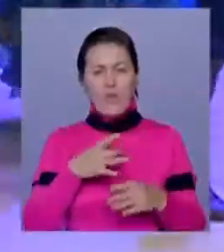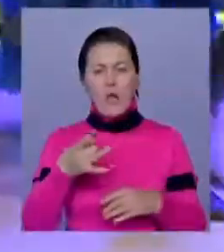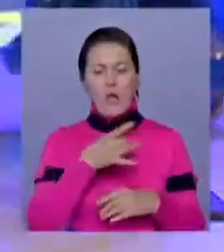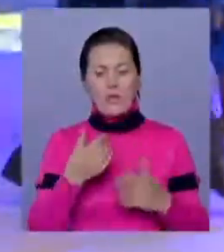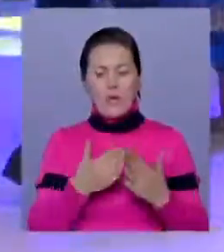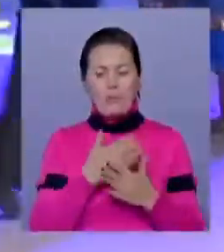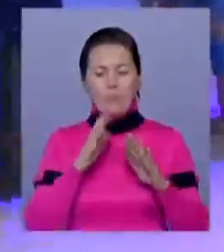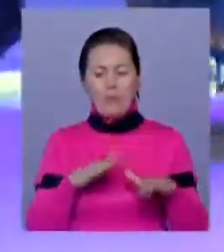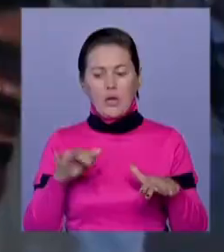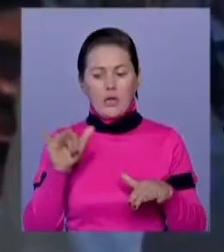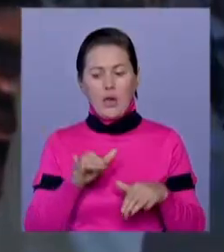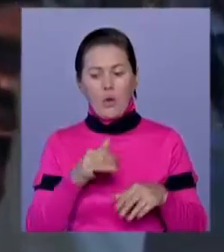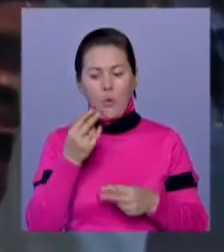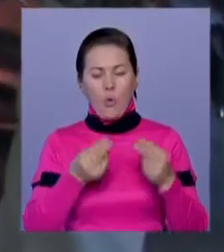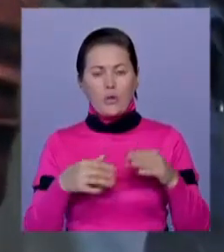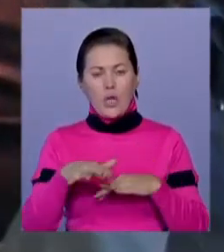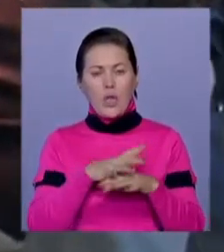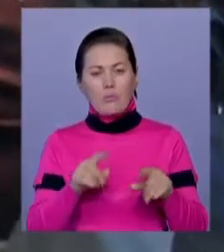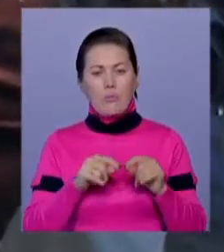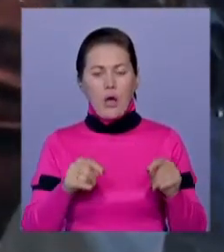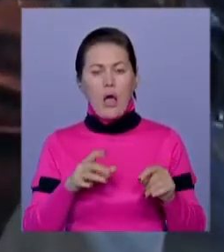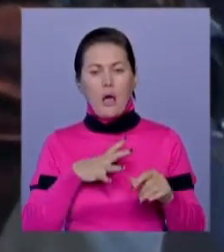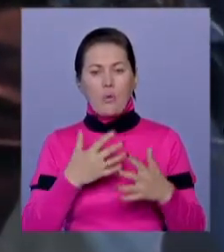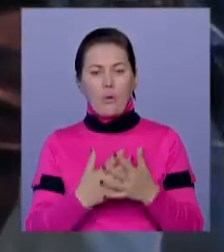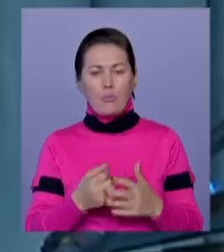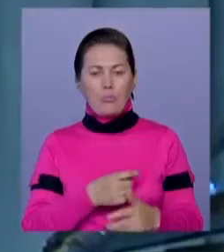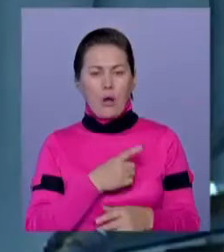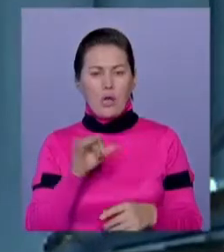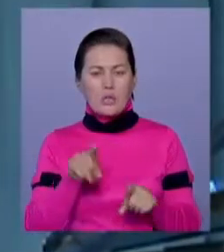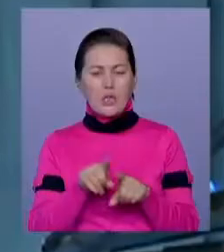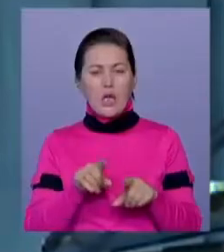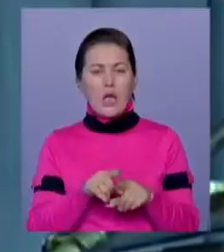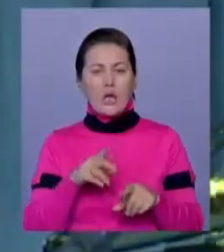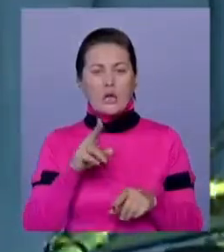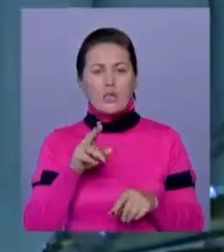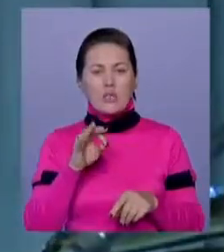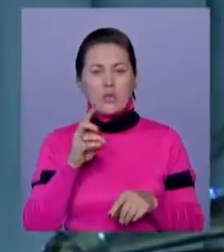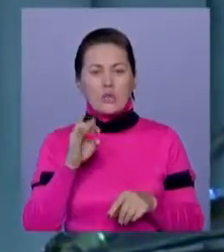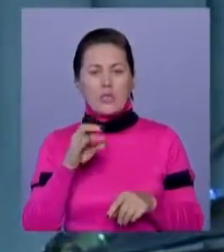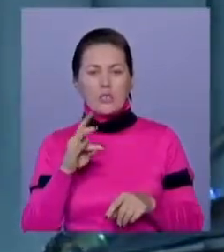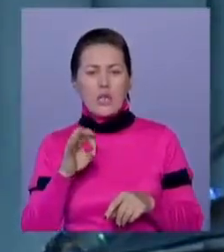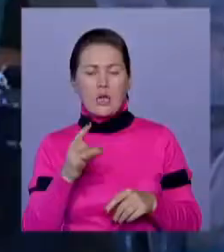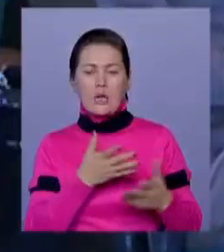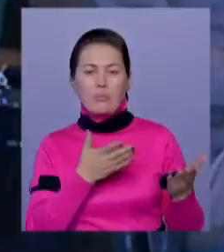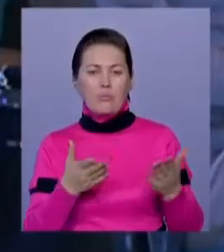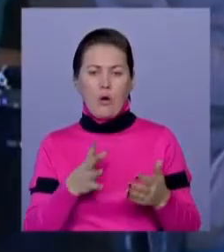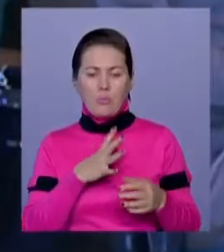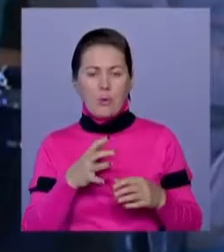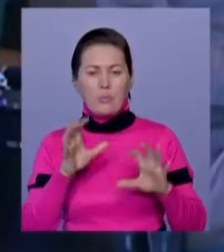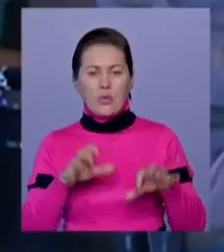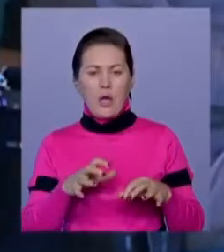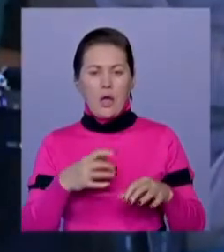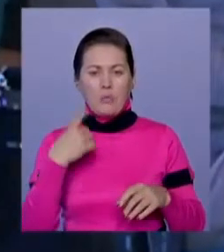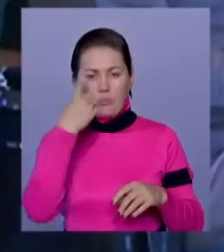жаңа балабақша мен ойын алаңы ашылмақ. Шараға қоғам қайраткерлері мен желтоқсаншылары шақыртылған. Келген қонақтарға президент